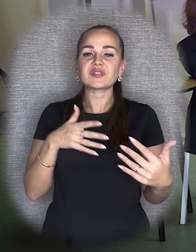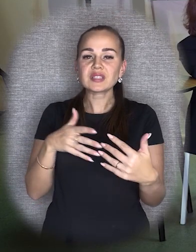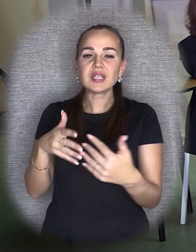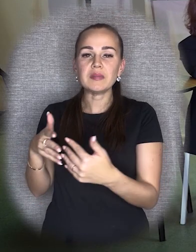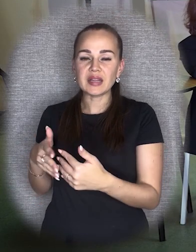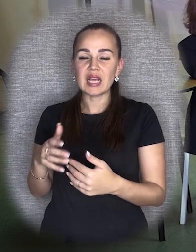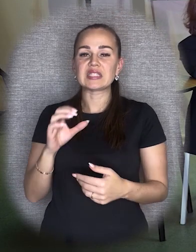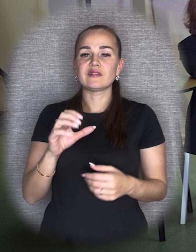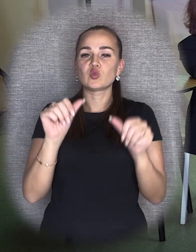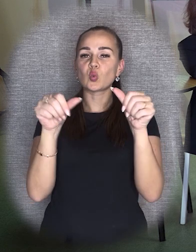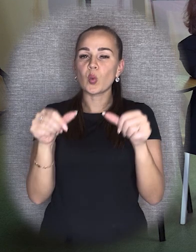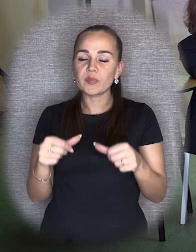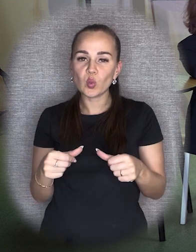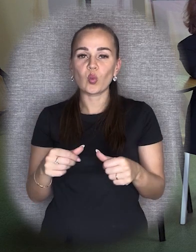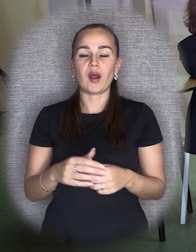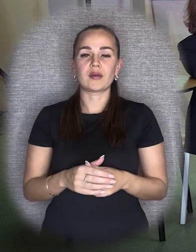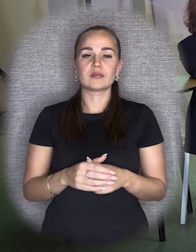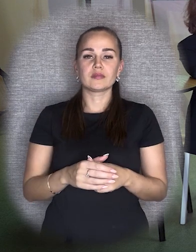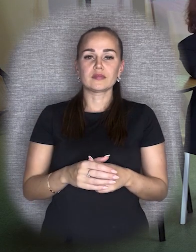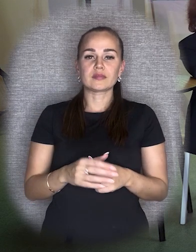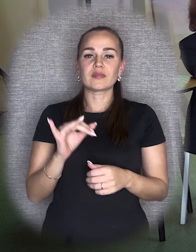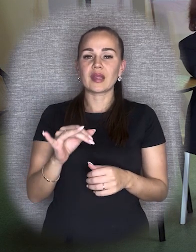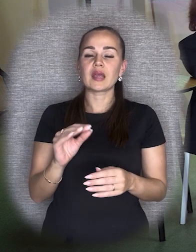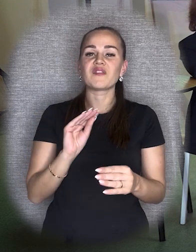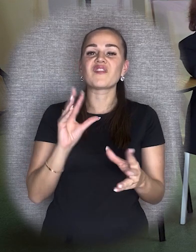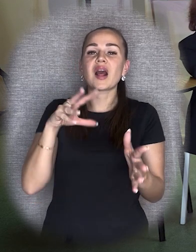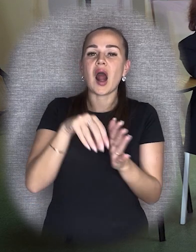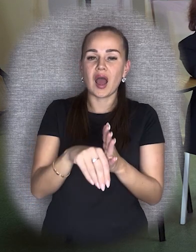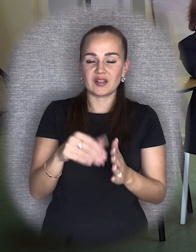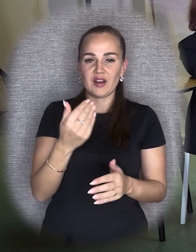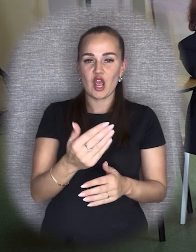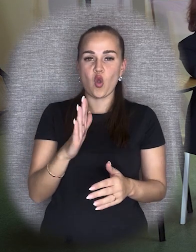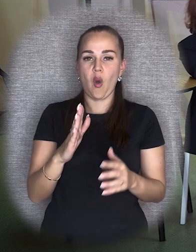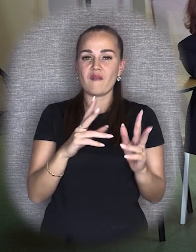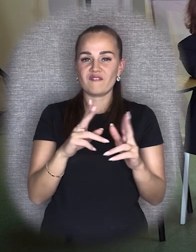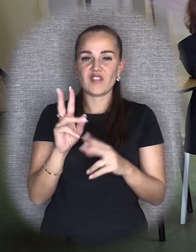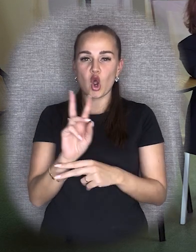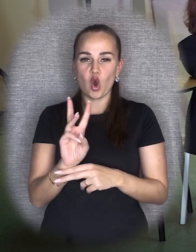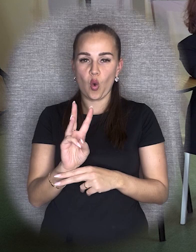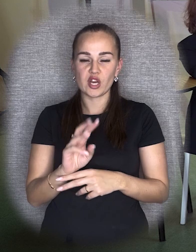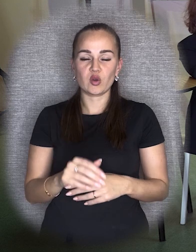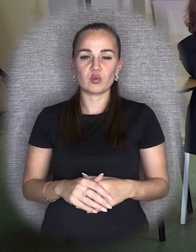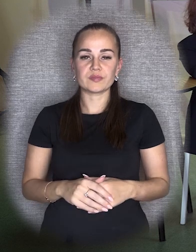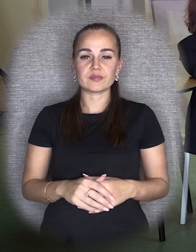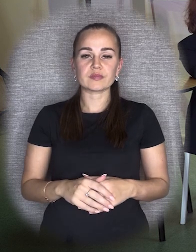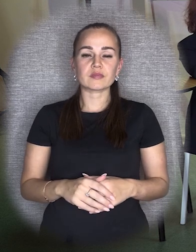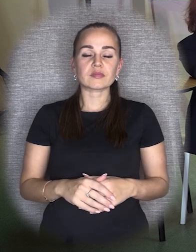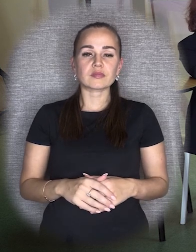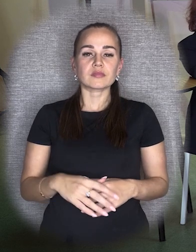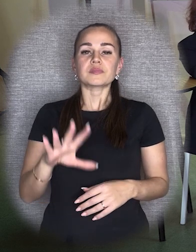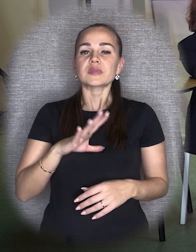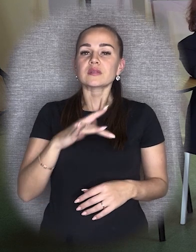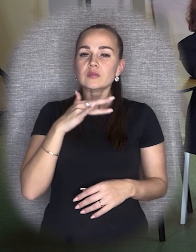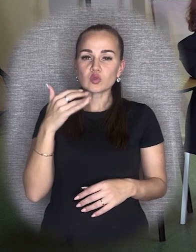скульптурой и складывали ее в хронику. Потому что у нас было еще несколько очень хороших высказываний о